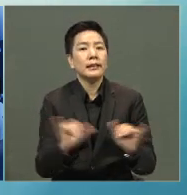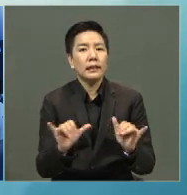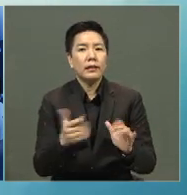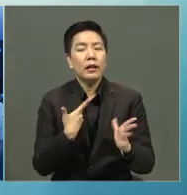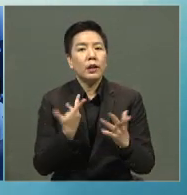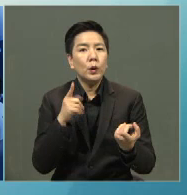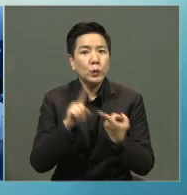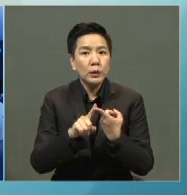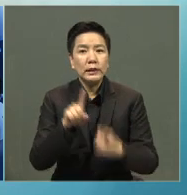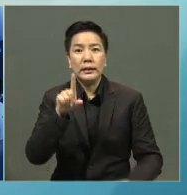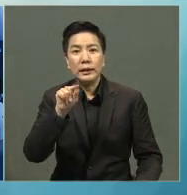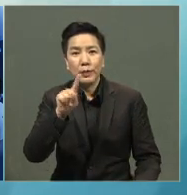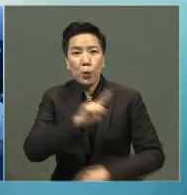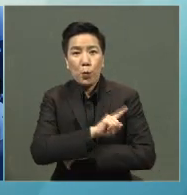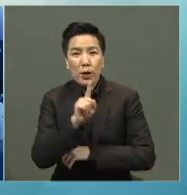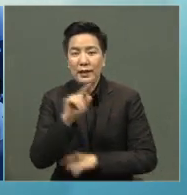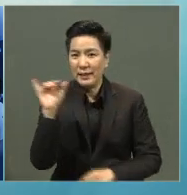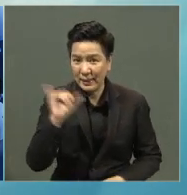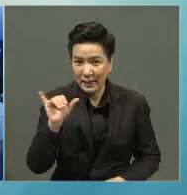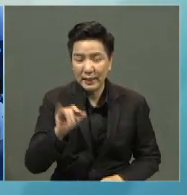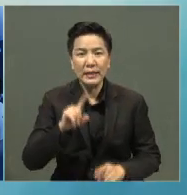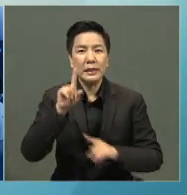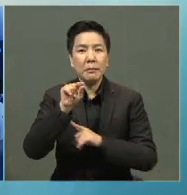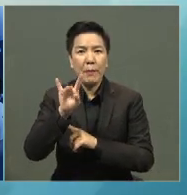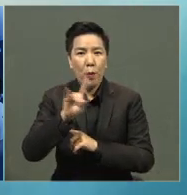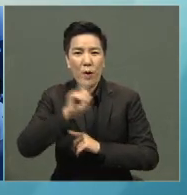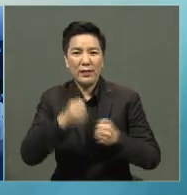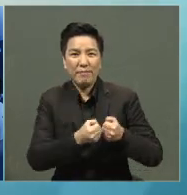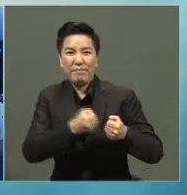ดีและเรียกว่าว่าให้กลับบ้านได้แล้วกับกลายเป็นว่าเห้ยบางคนอาจจะไม่ใช่นะครับแต่ยังไงก็ตามแต่ครับยังไม่ได้มีตัวเลขนี้ขี้ต้องไปทำให้เกิดมาตราการเปลี่ยนแปลงไปอย่างอื่นเรายังไม่ขยายไปเป็นที่21วันหรือ 28